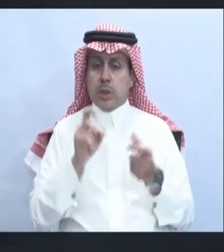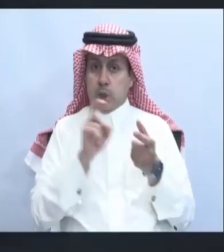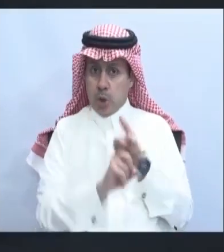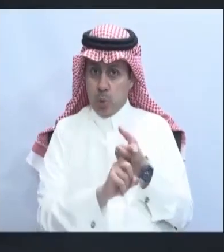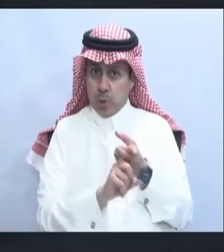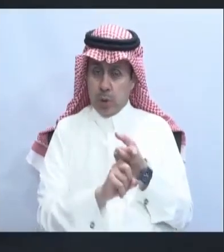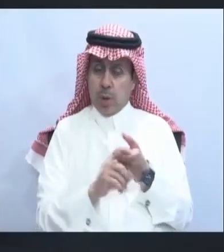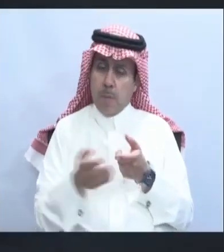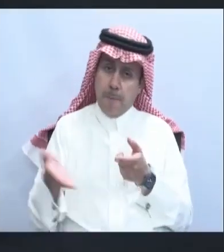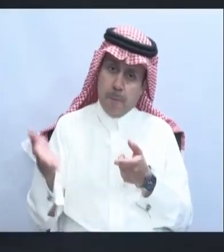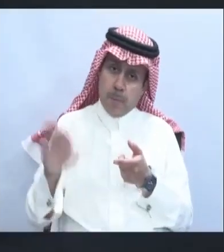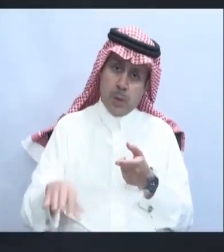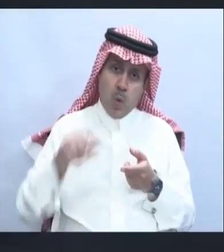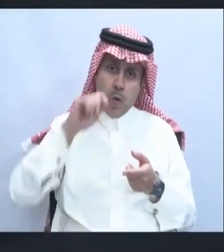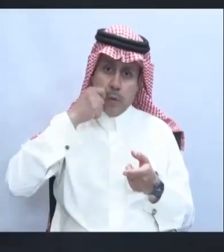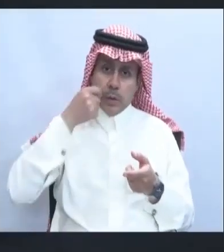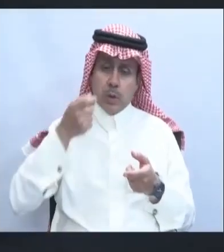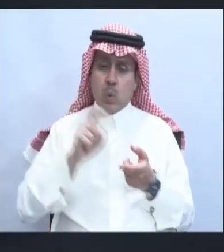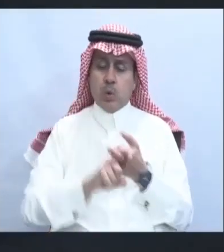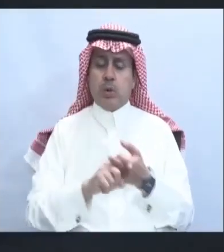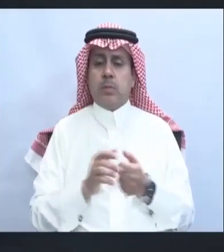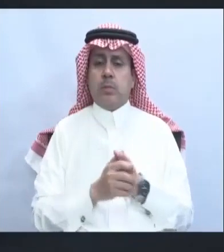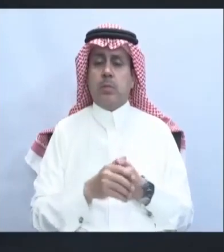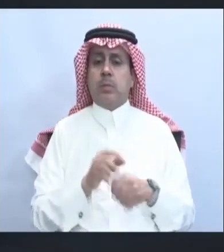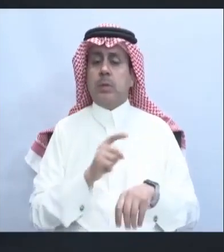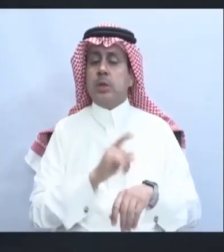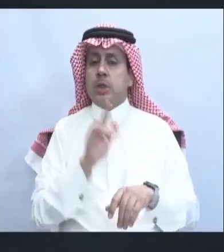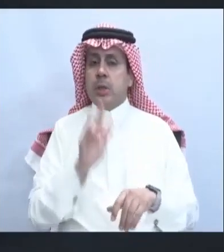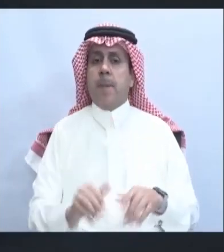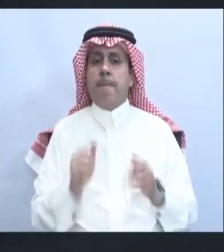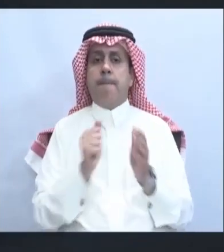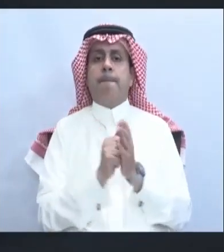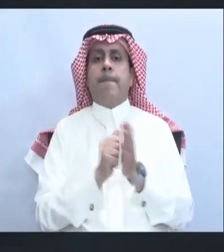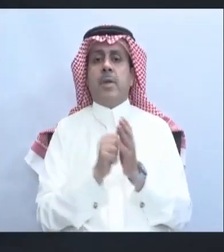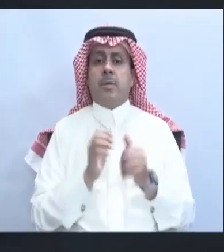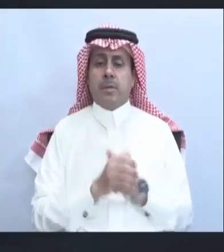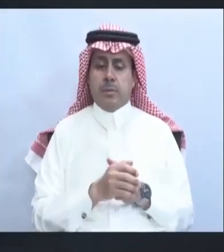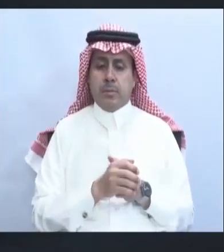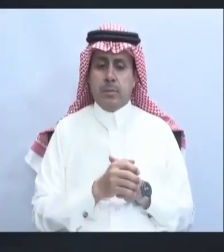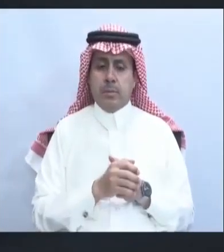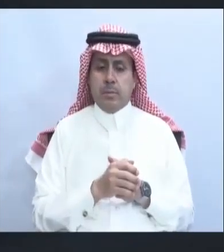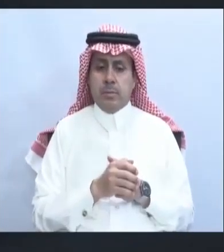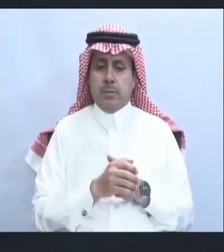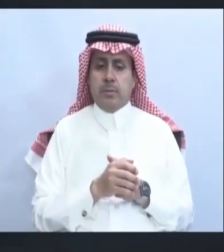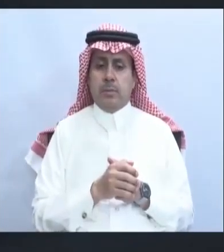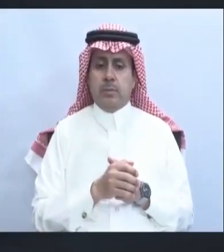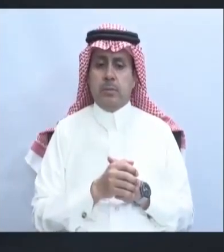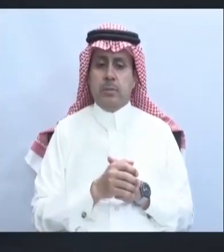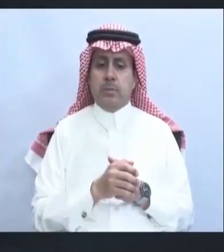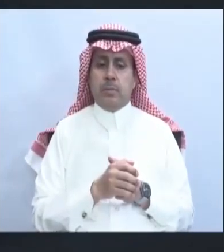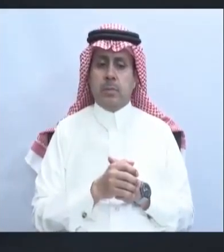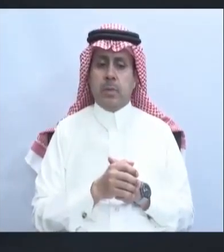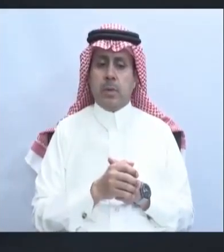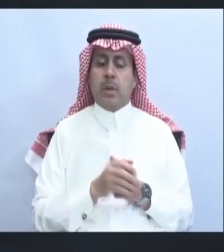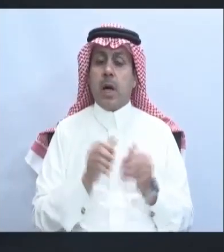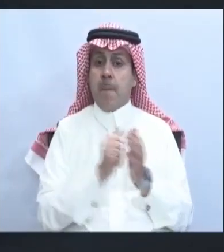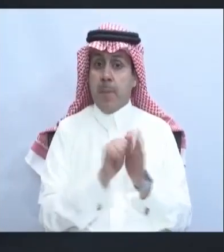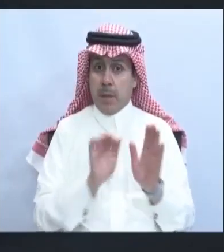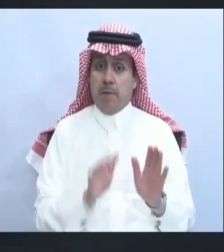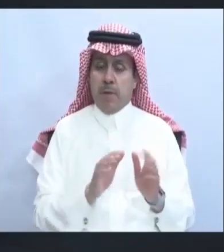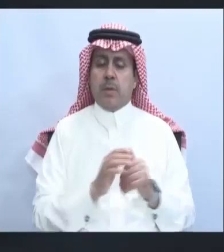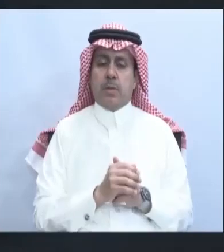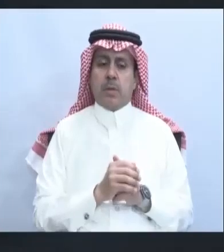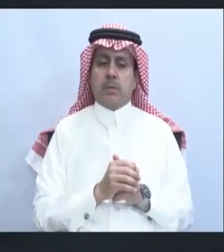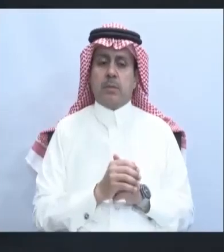المتوفى عنها زوجها تعتد في بيتها تعتد في بيتها التي هي